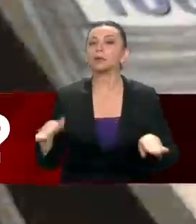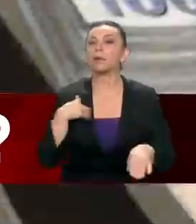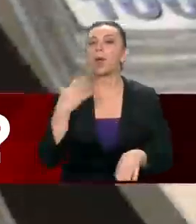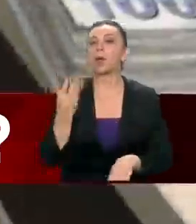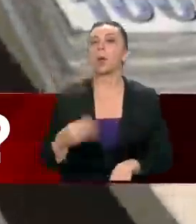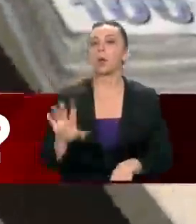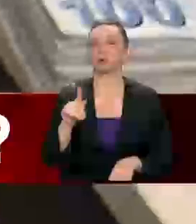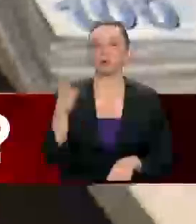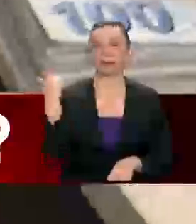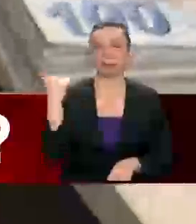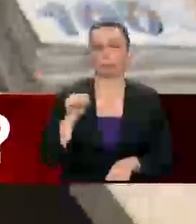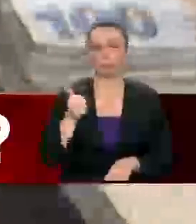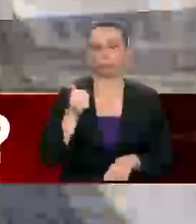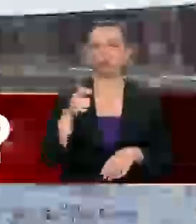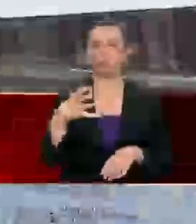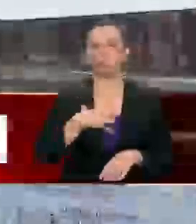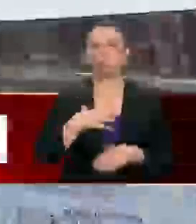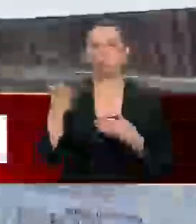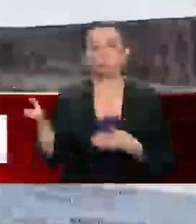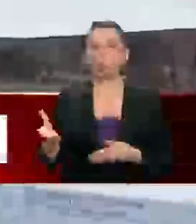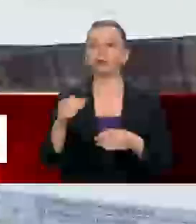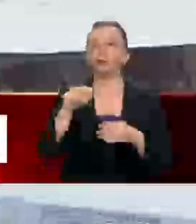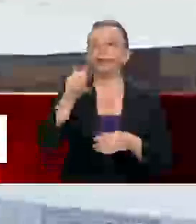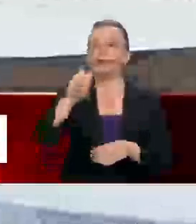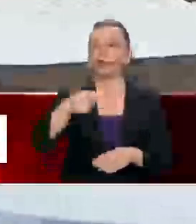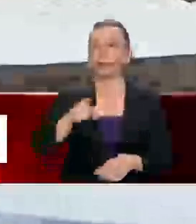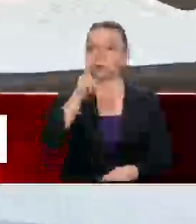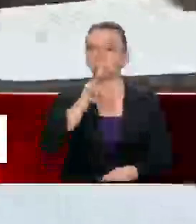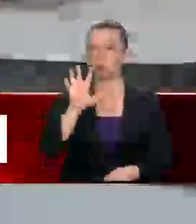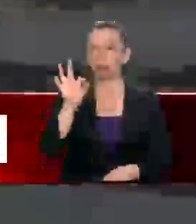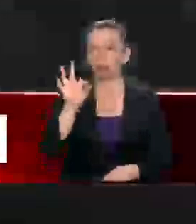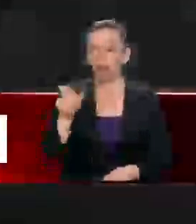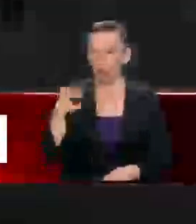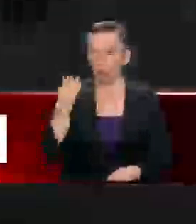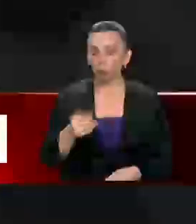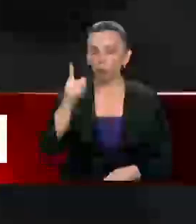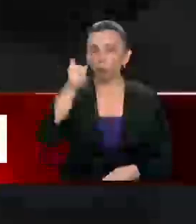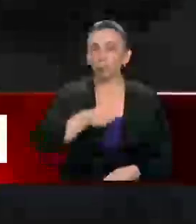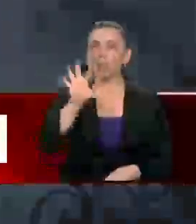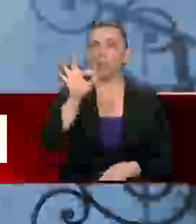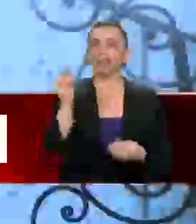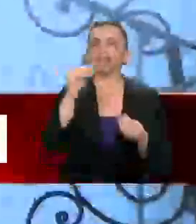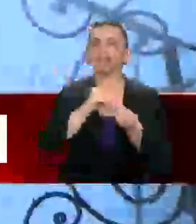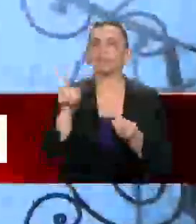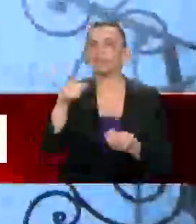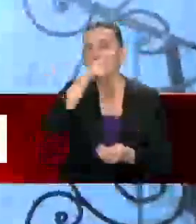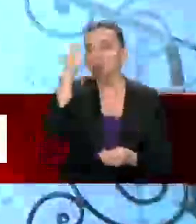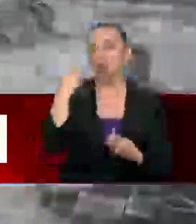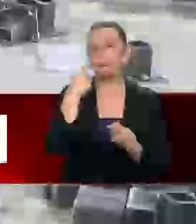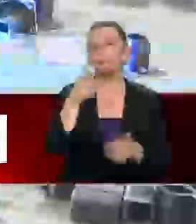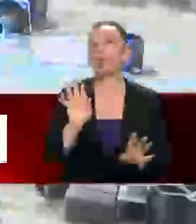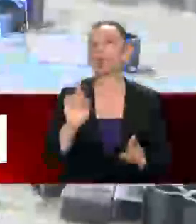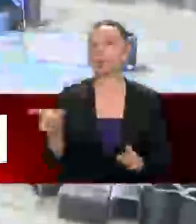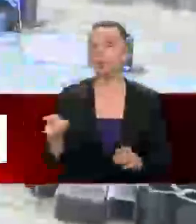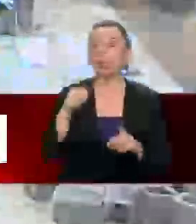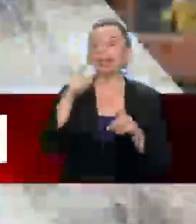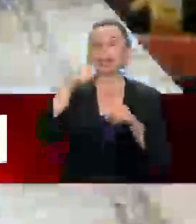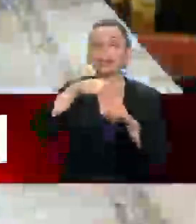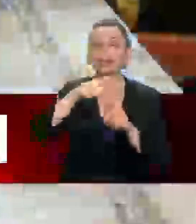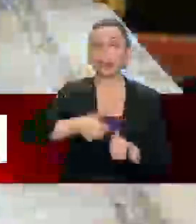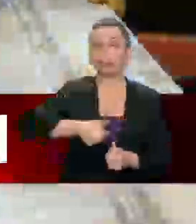ediyorum. Geçtiğimiz günlerde işveren tarafının net 8.250 liraya tekabül eden %50'lik zamma sıcak bakmadığı iddia edilmişti. TİSK